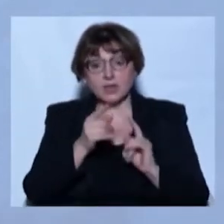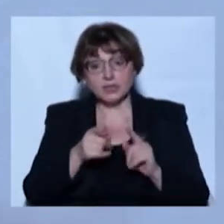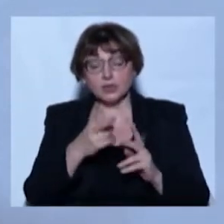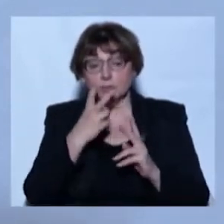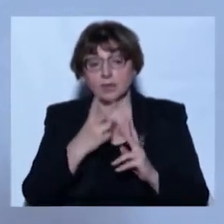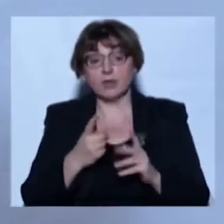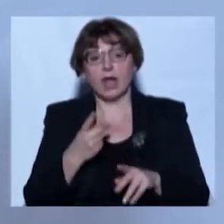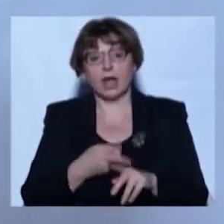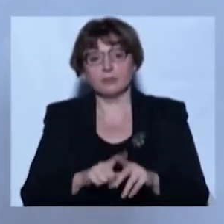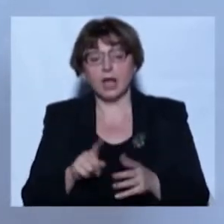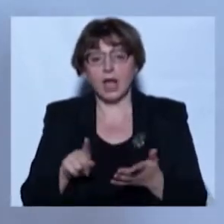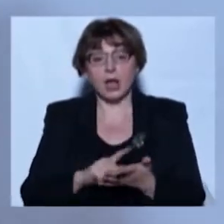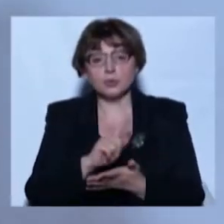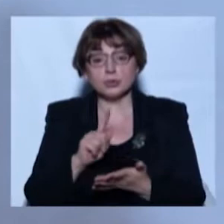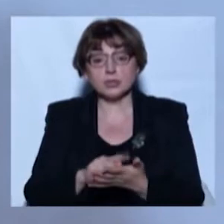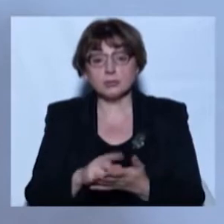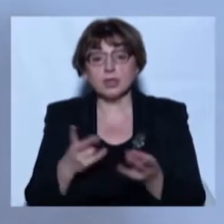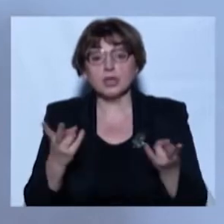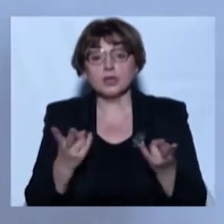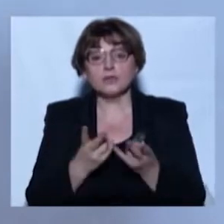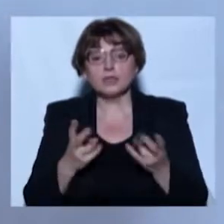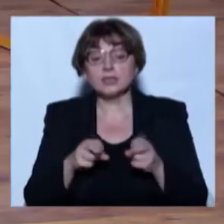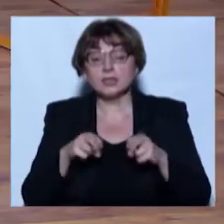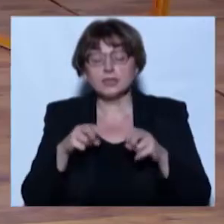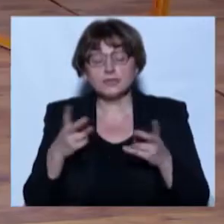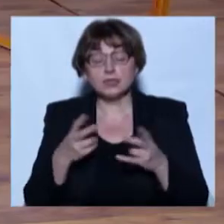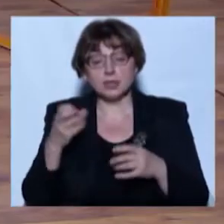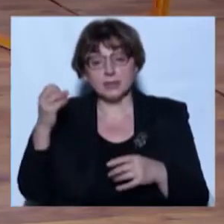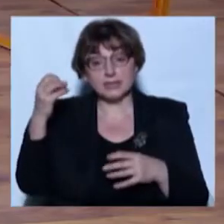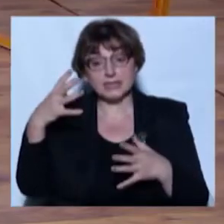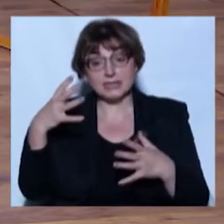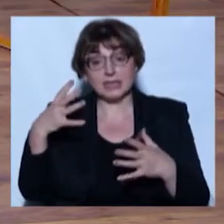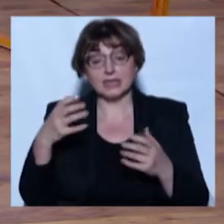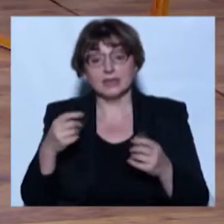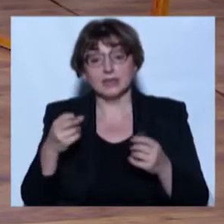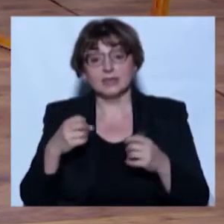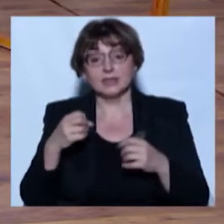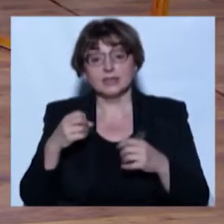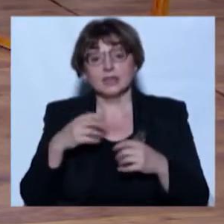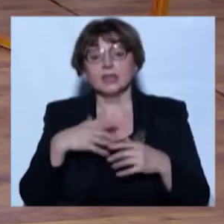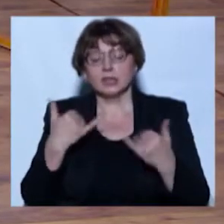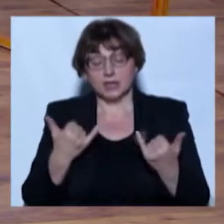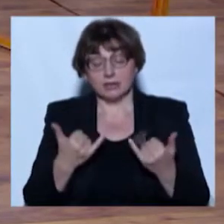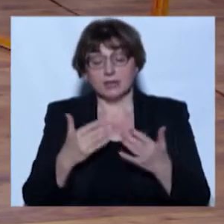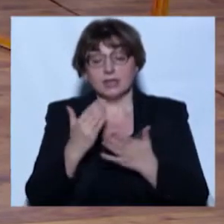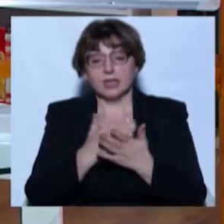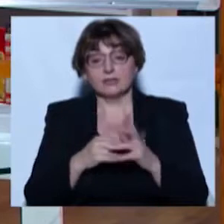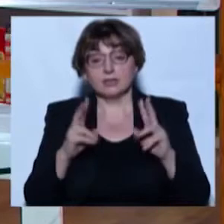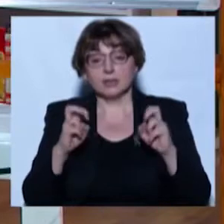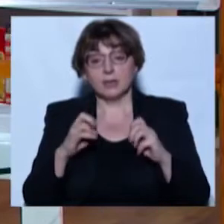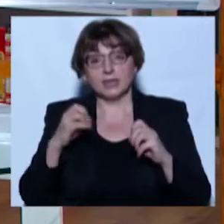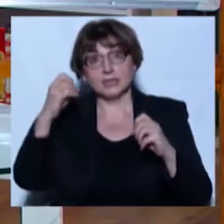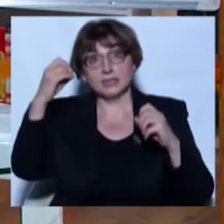დავინახოთ, ამისათვის აუცილებლად გვჭირდება სინათლე. Სწორედ სინათლე გახლავთ ჩვენი დღევანდელი გაკვეთილის